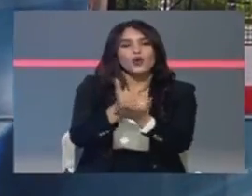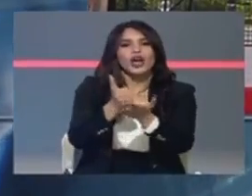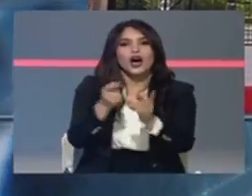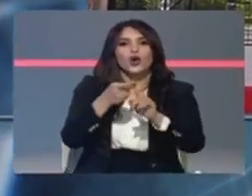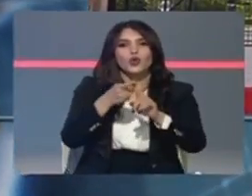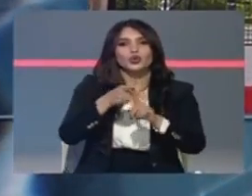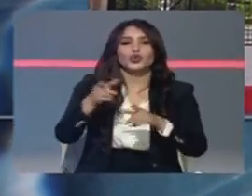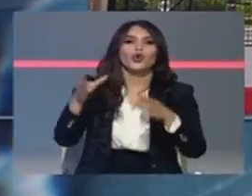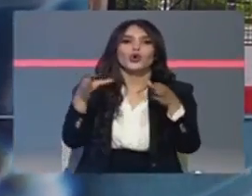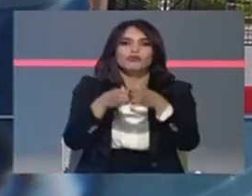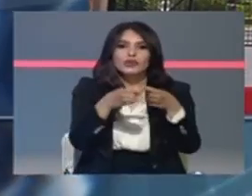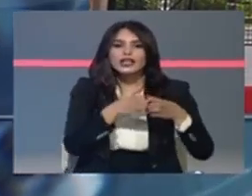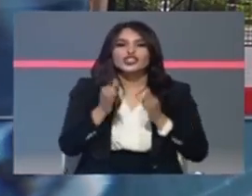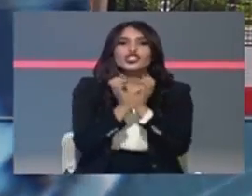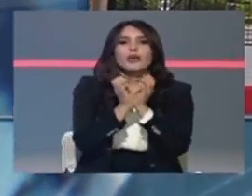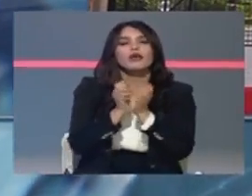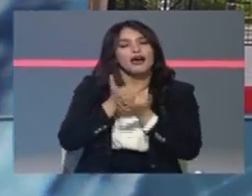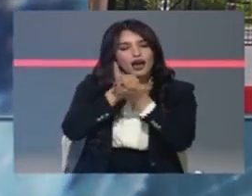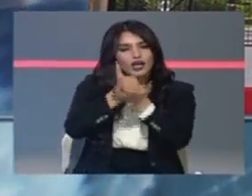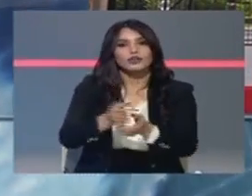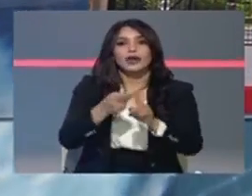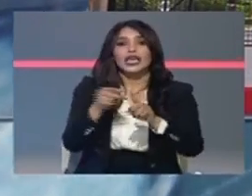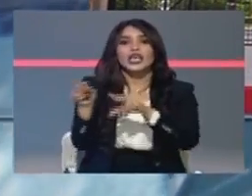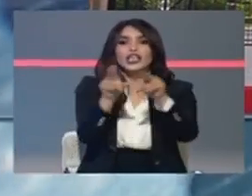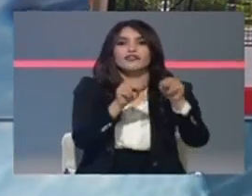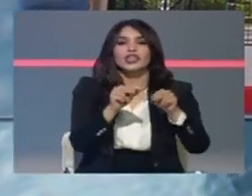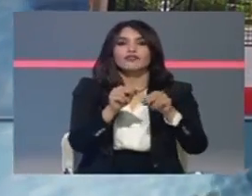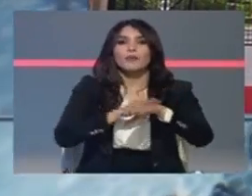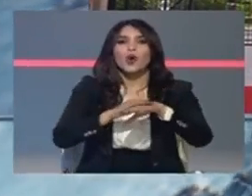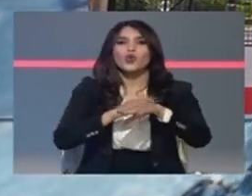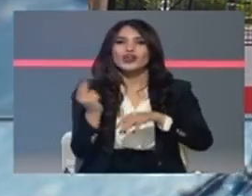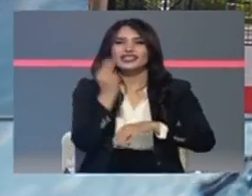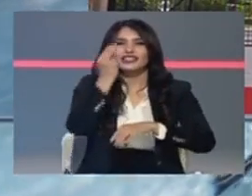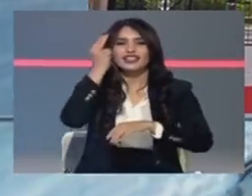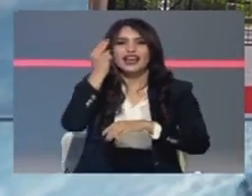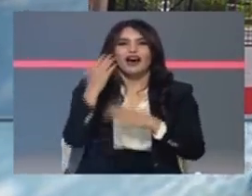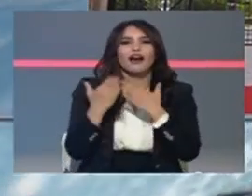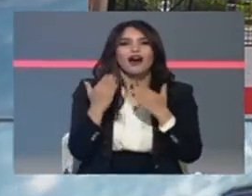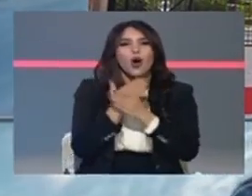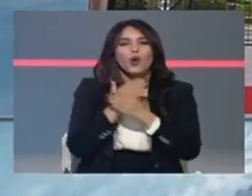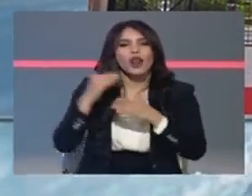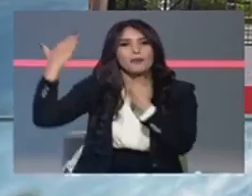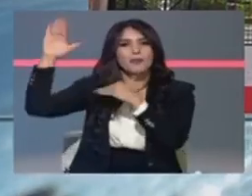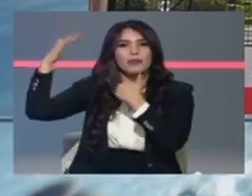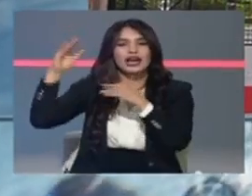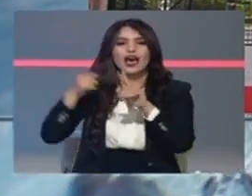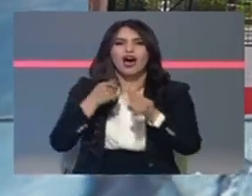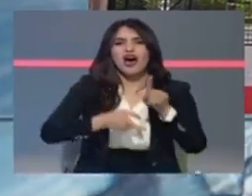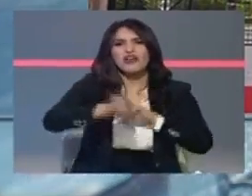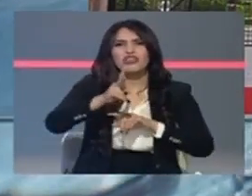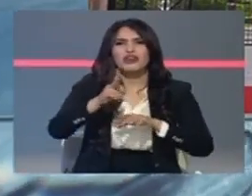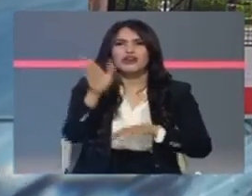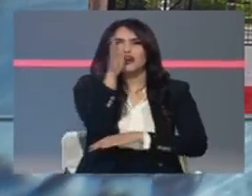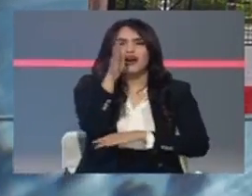يقوموا بالواجب تجاههم. كذلك بالنسبة للطلبة نجم أكد لك أنه في أكثر البلدان خاصة نحن عنا